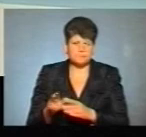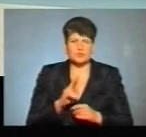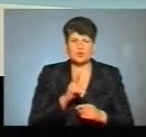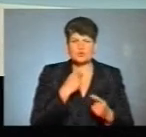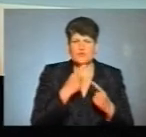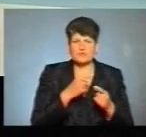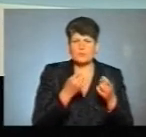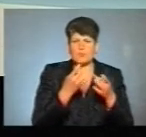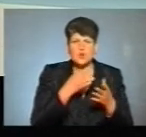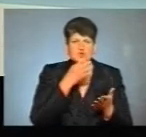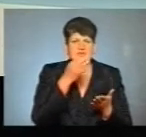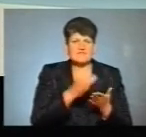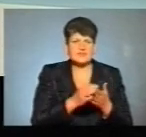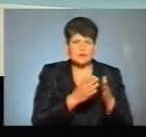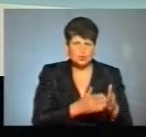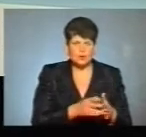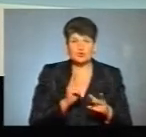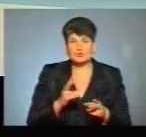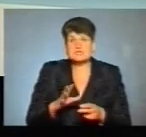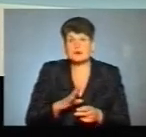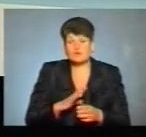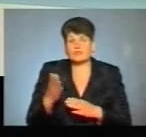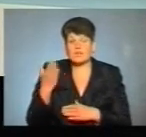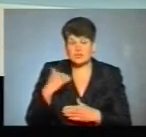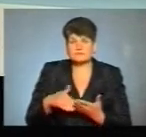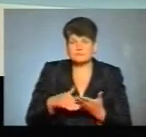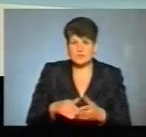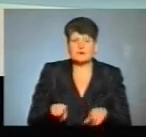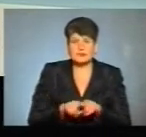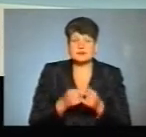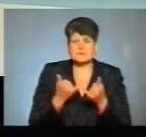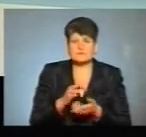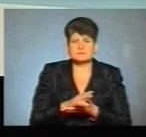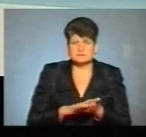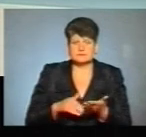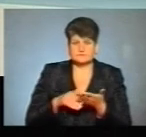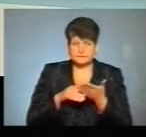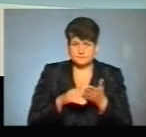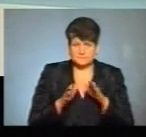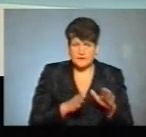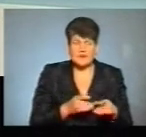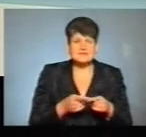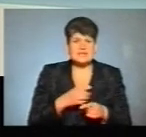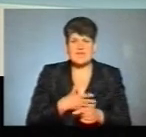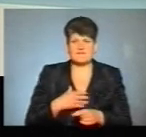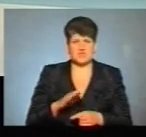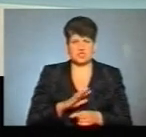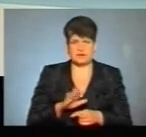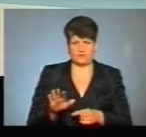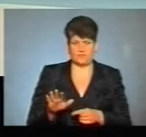Хтось скаже, що він просто звітує. Хтось, як був волонтером, так і працює волонтером далі. Але зараз, насправді, це не важливо.